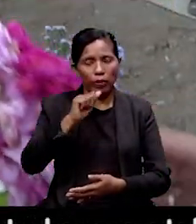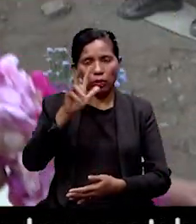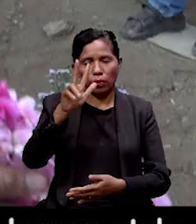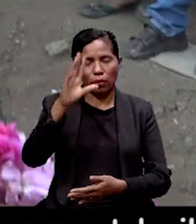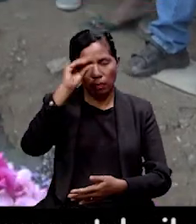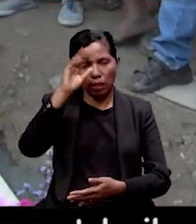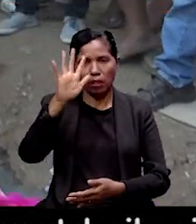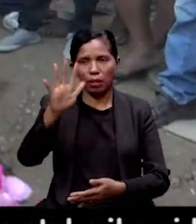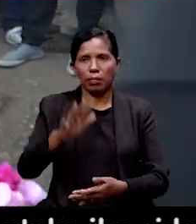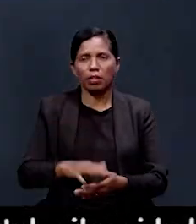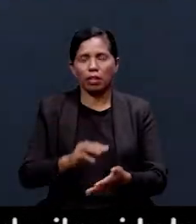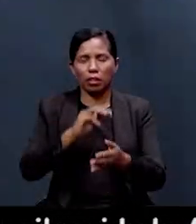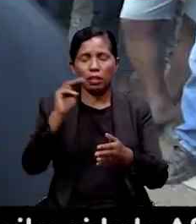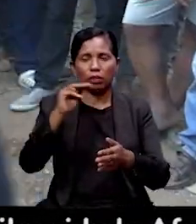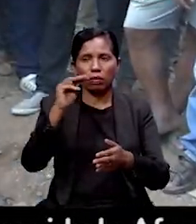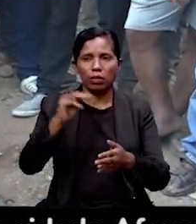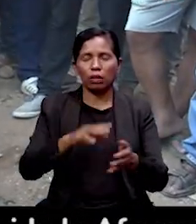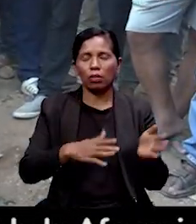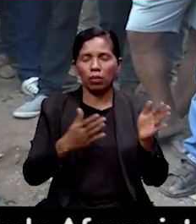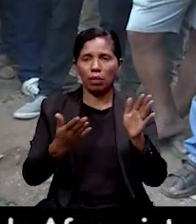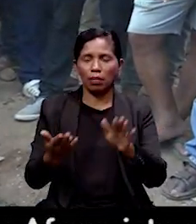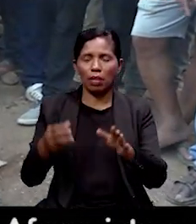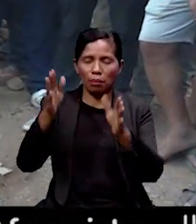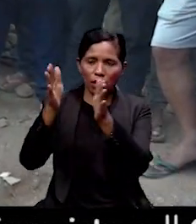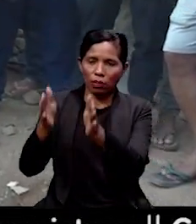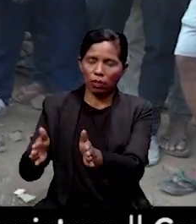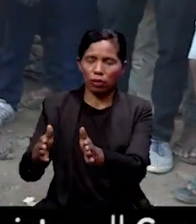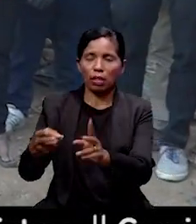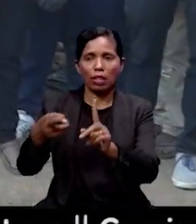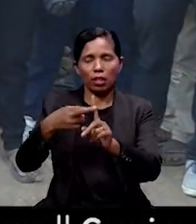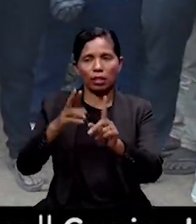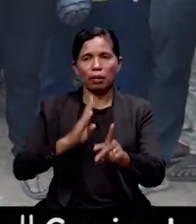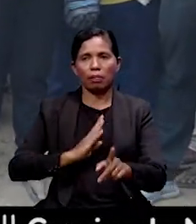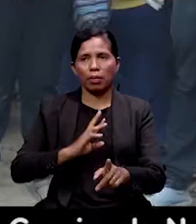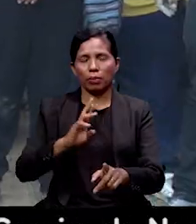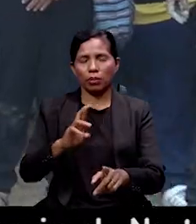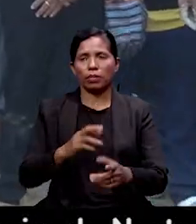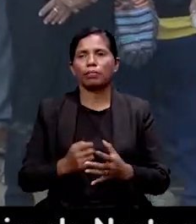ne, matebian halo otona ia semiteriu bekusi. Aderitu Simenes, GMN.